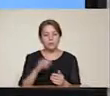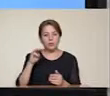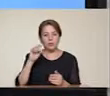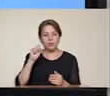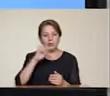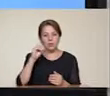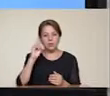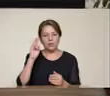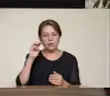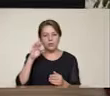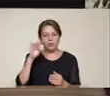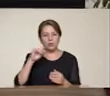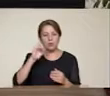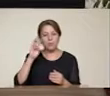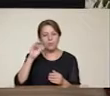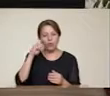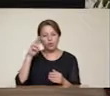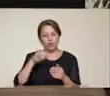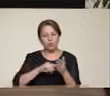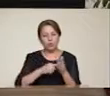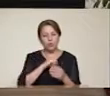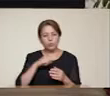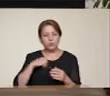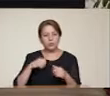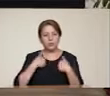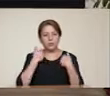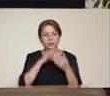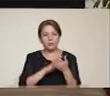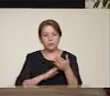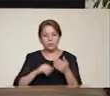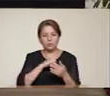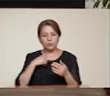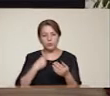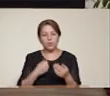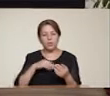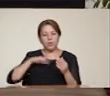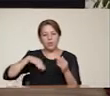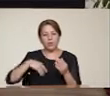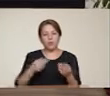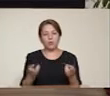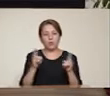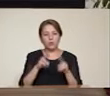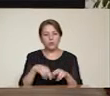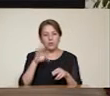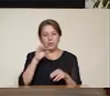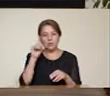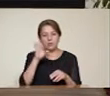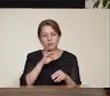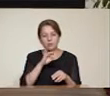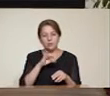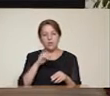Trayektoriya. Moddiy nuqtaning o'z harakati davomidagi o'zidan keyin qoldirgan izi yoki chizgan